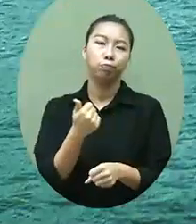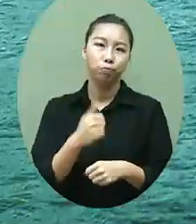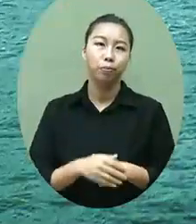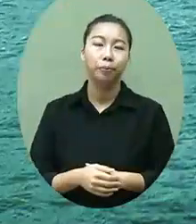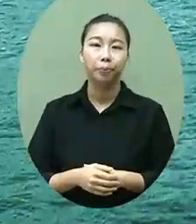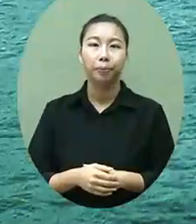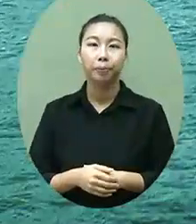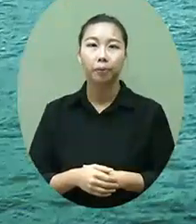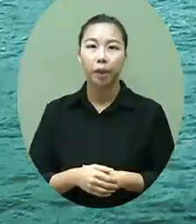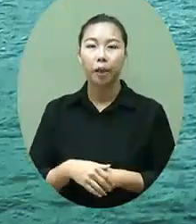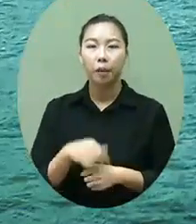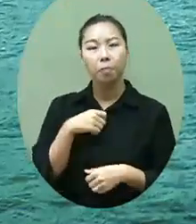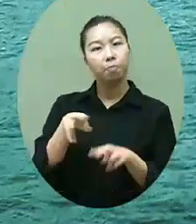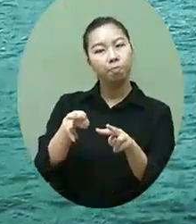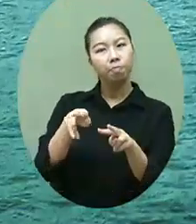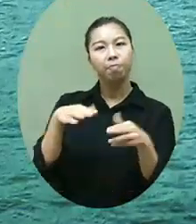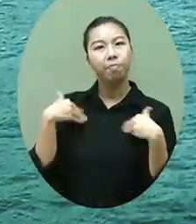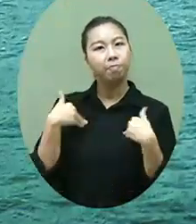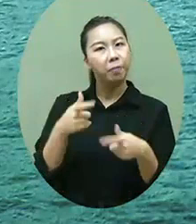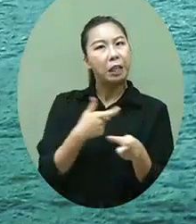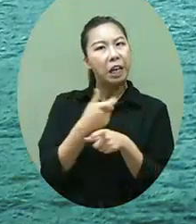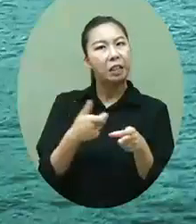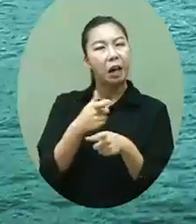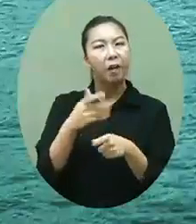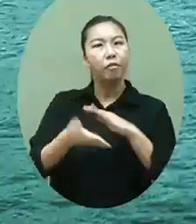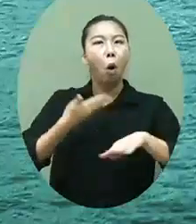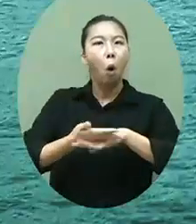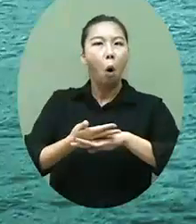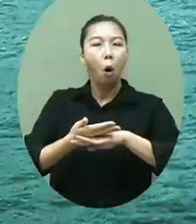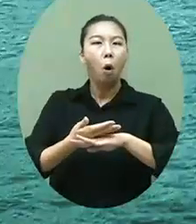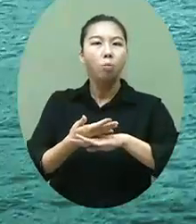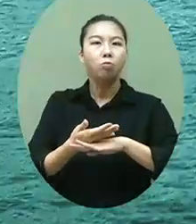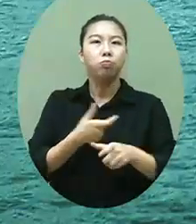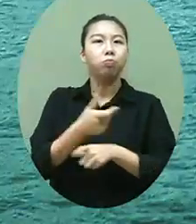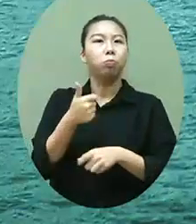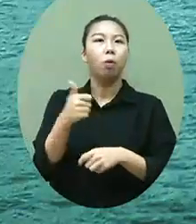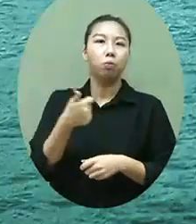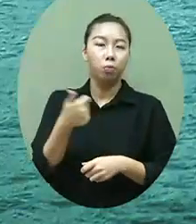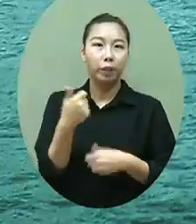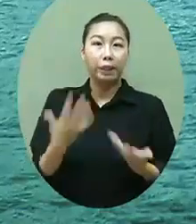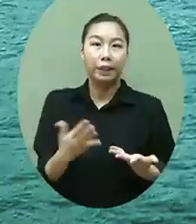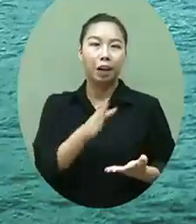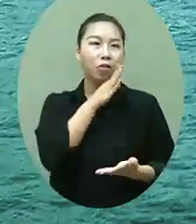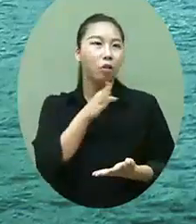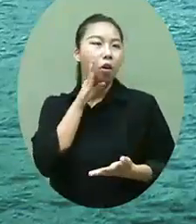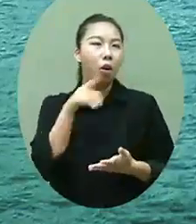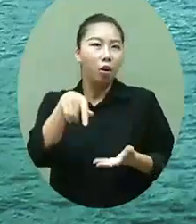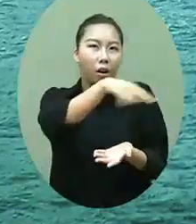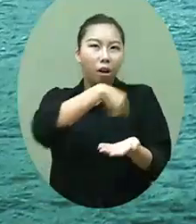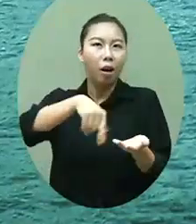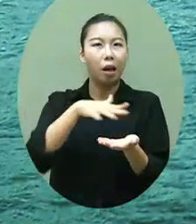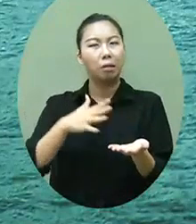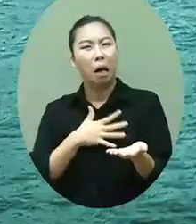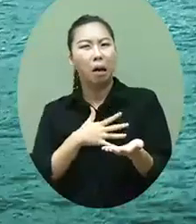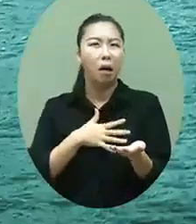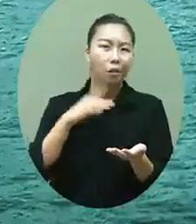信到嗰陣時候咧，我樂觀地去睇咧，個經濟應該可以恢復㗎啦。咁所以而家商界嘅擔